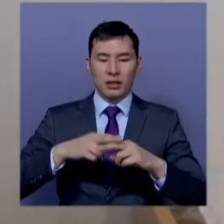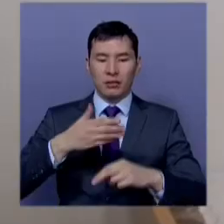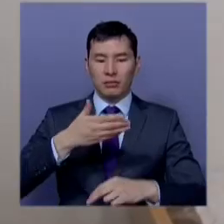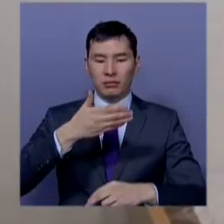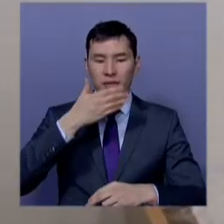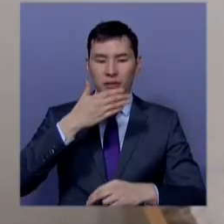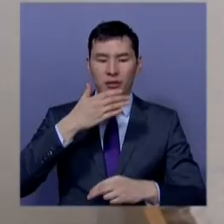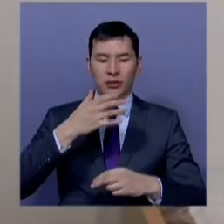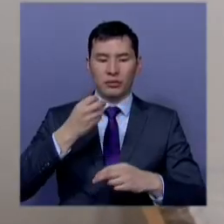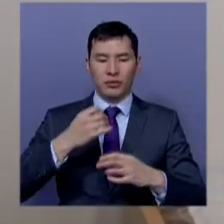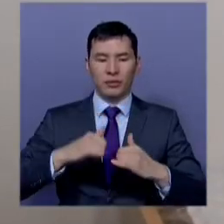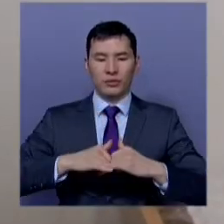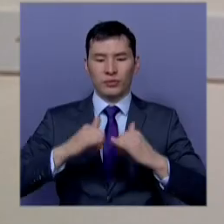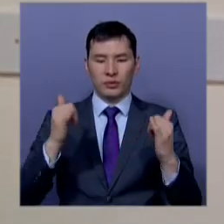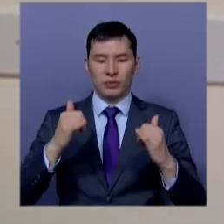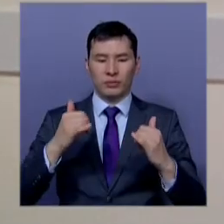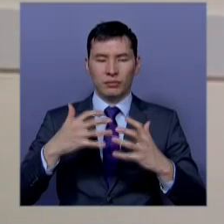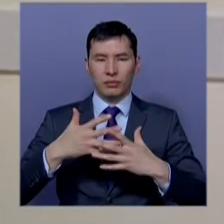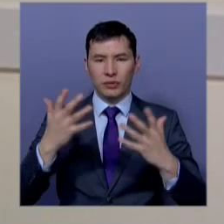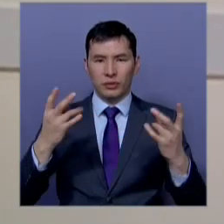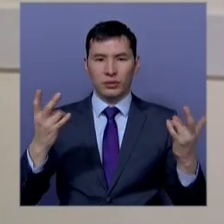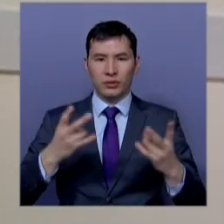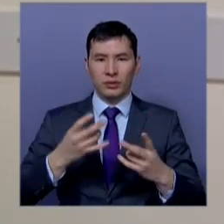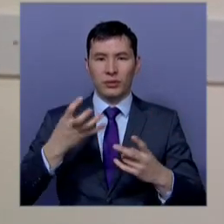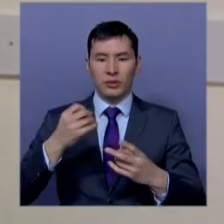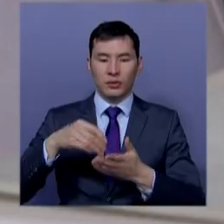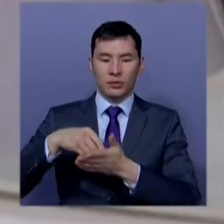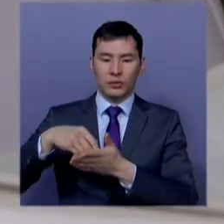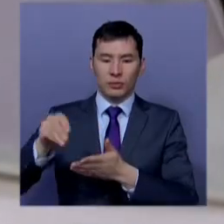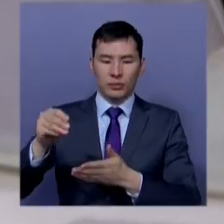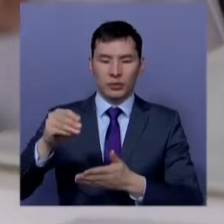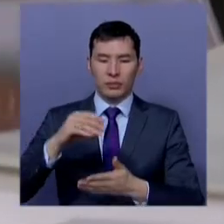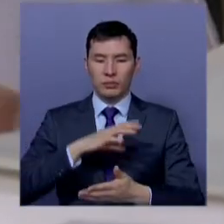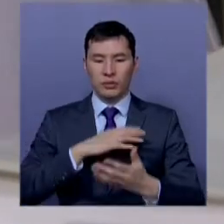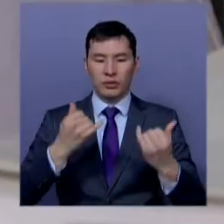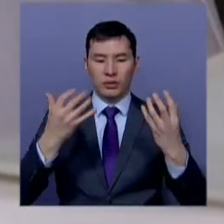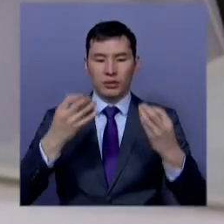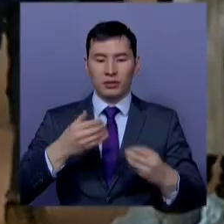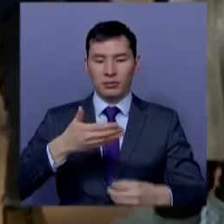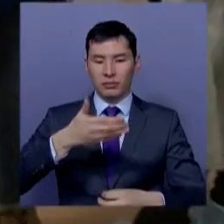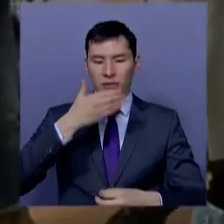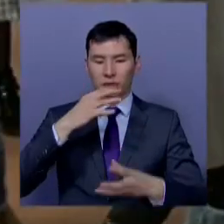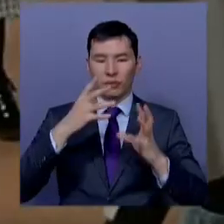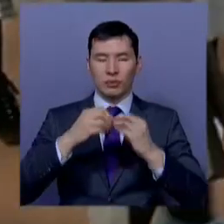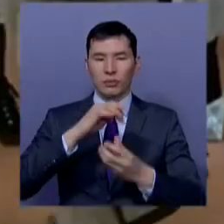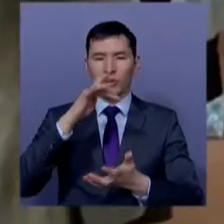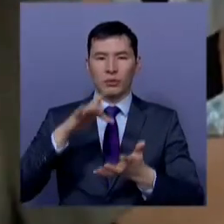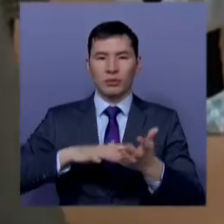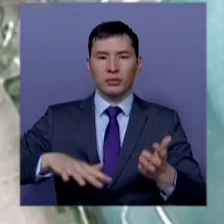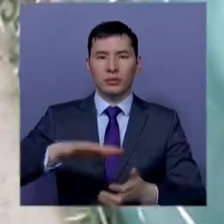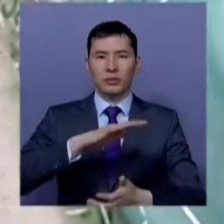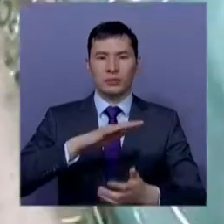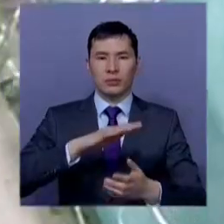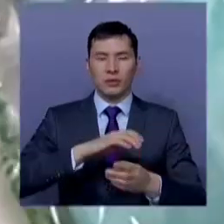өндірісінің көлемін артыру бойынша шаралар қабылданды. Сондай ақ сатып алу да жүргізілді. Бүгінде бетперделер саны қалада қажетті көлемде бар